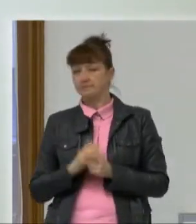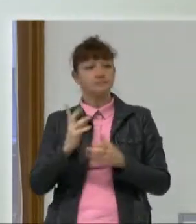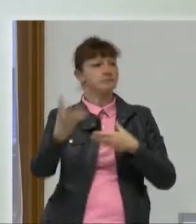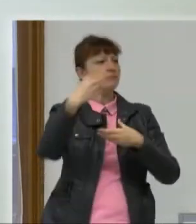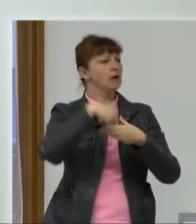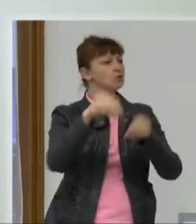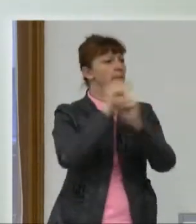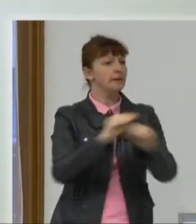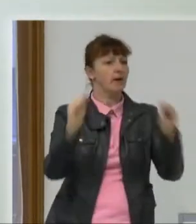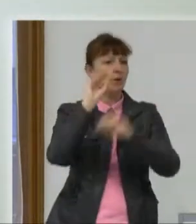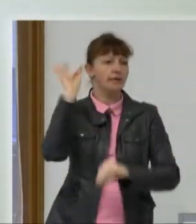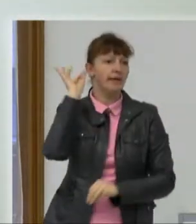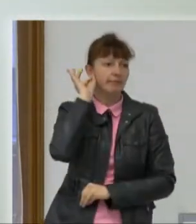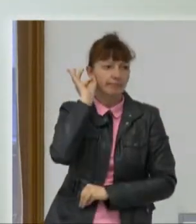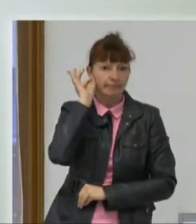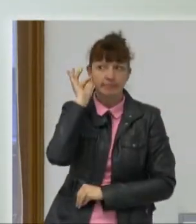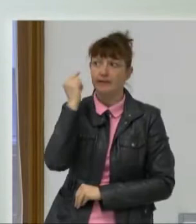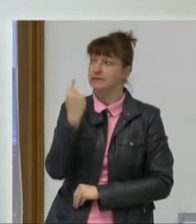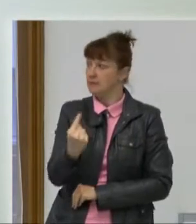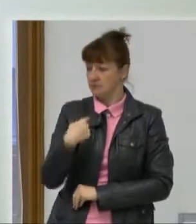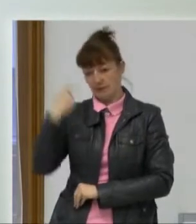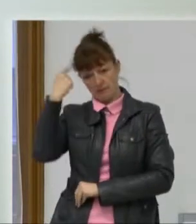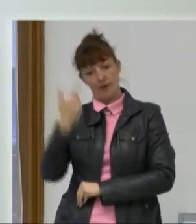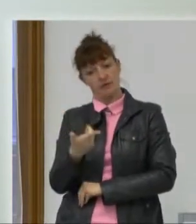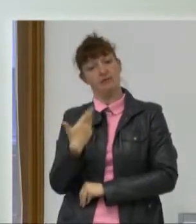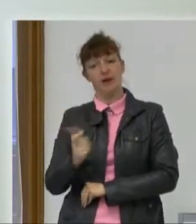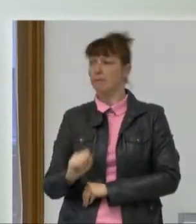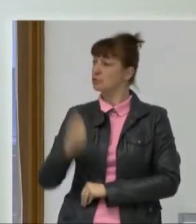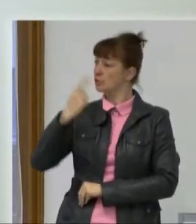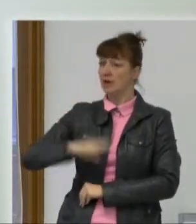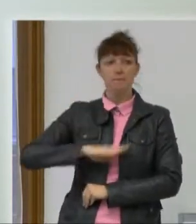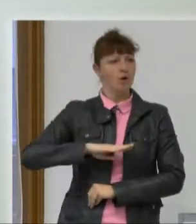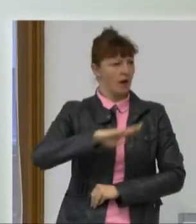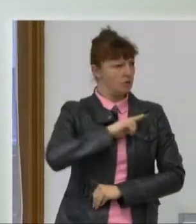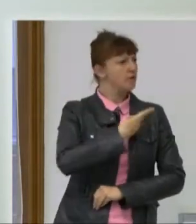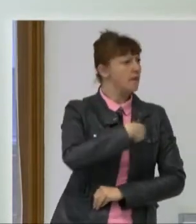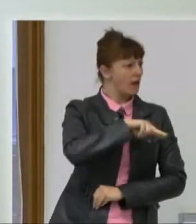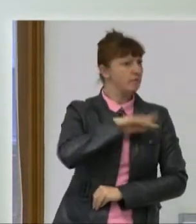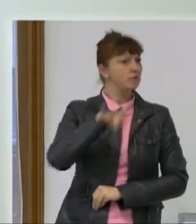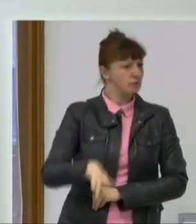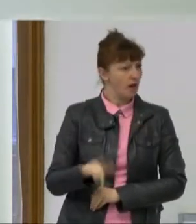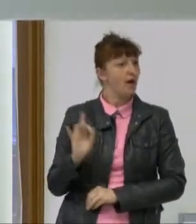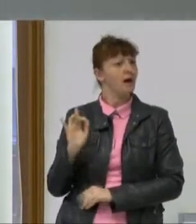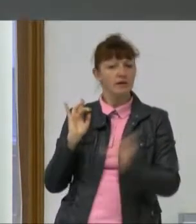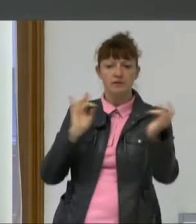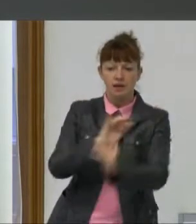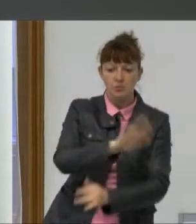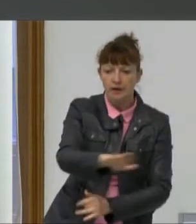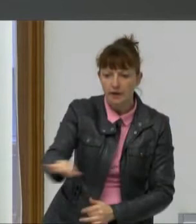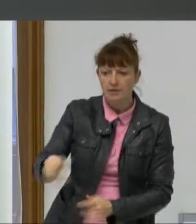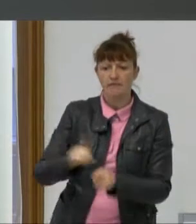Inklusive Pädagoginnen haben meiner Meinung nach besondere moralische Verantwortung für jene Kinder und Jugendliche, die von